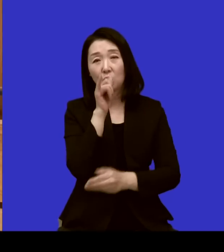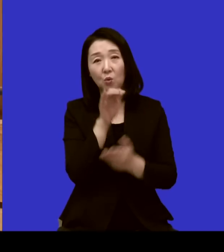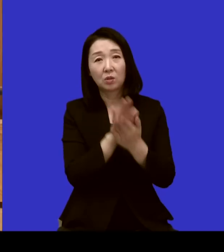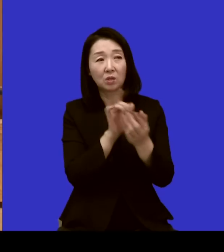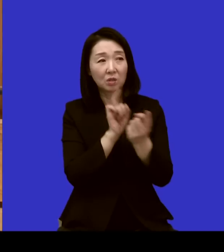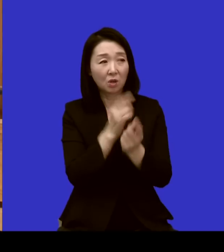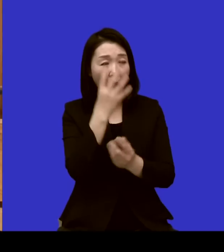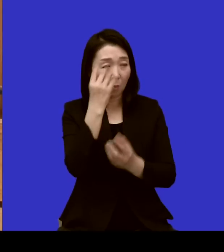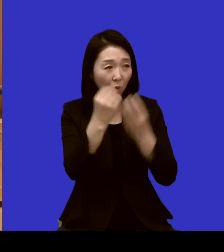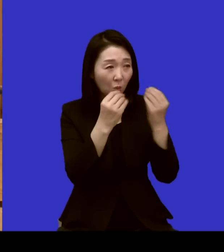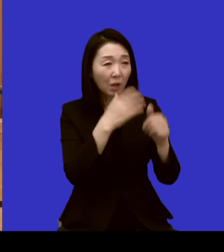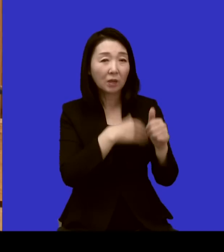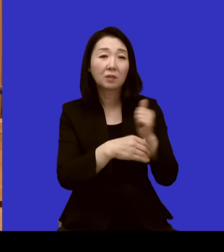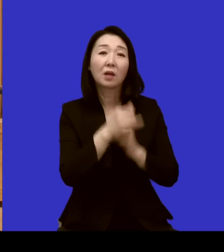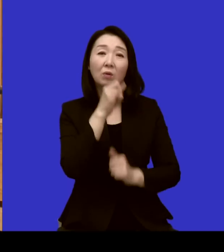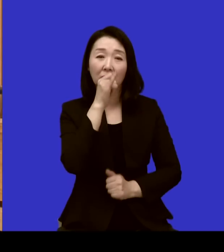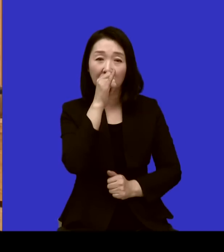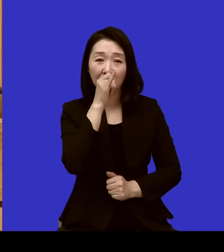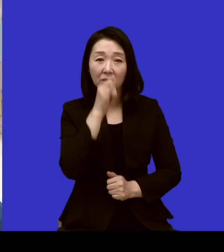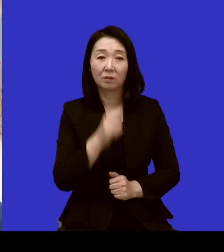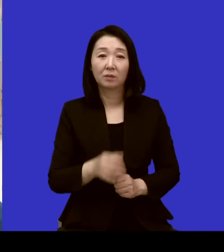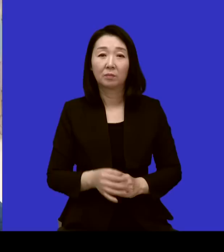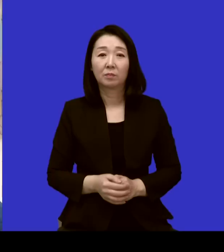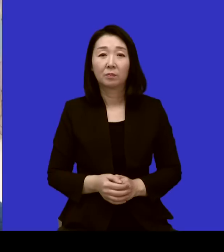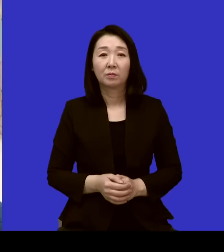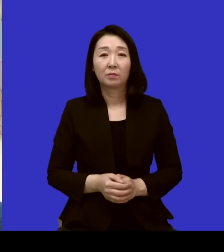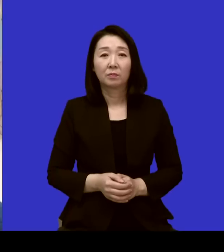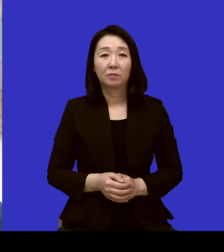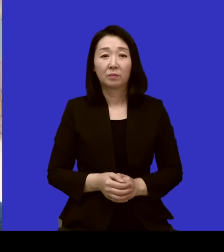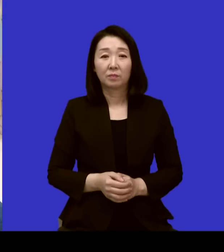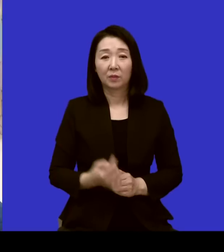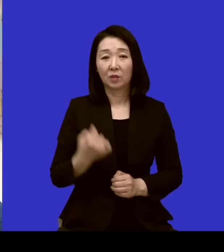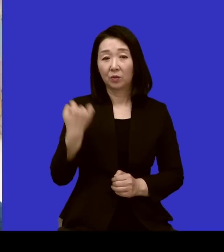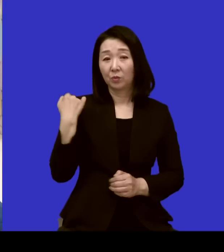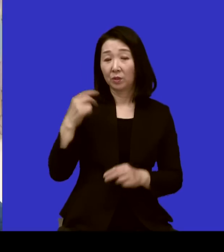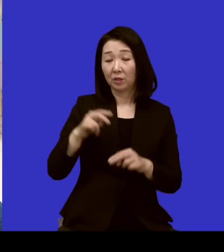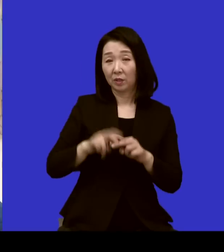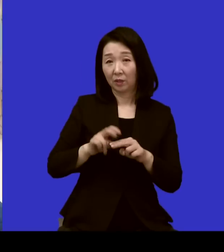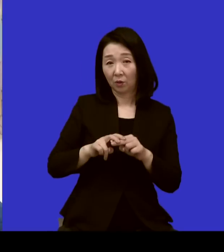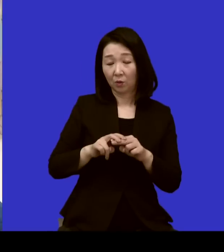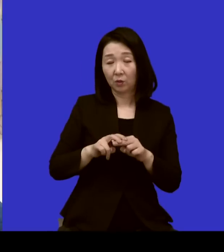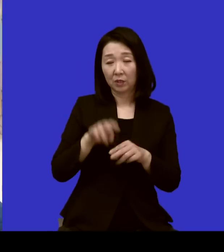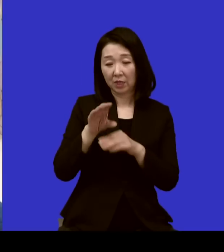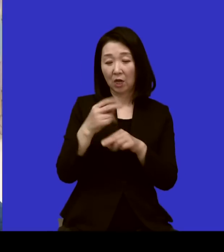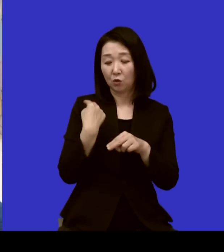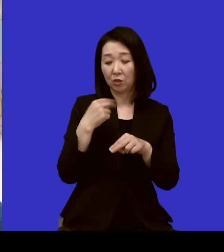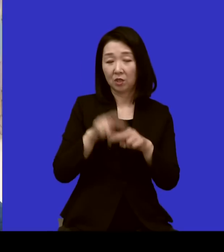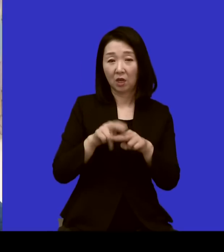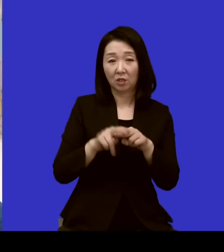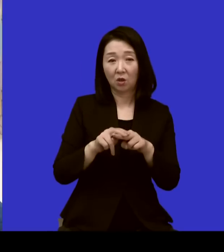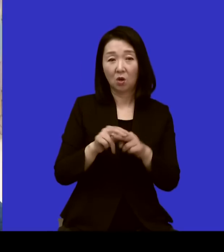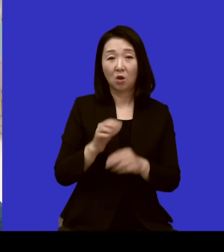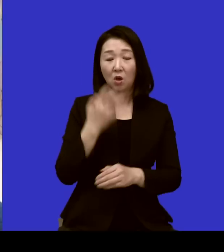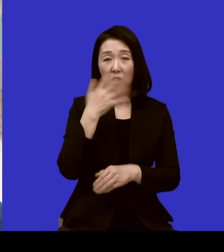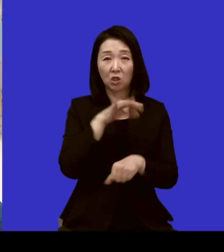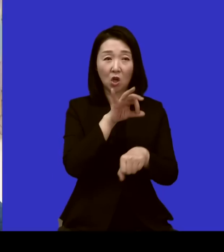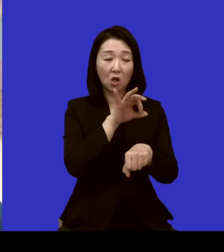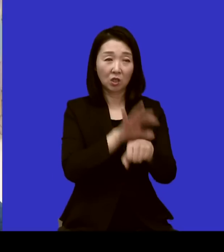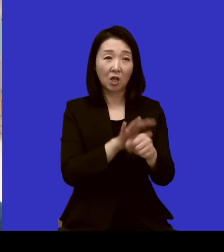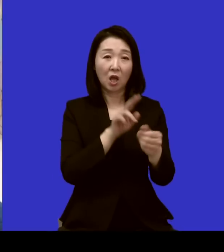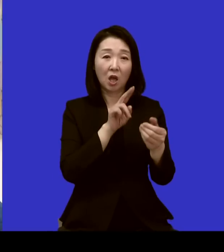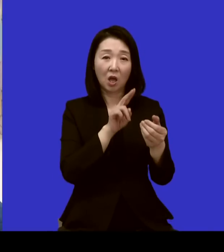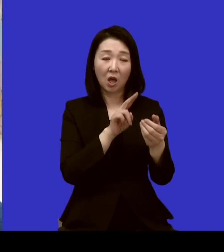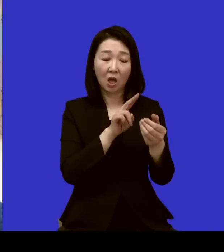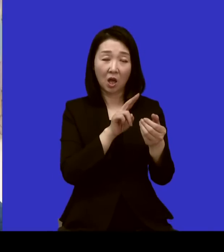그 목격하신 상황들이 있을 거 아니에요? 네, 네, 네. 그 뒷좌석에 보면은 이제 그 성매수남과 예.